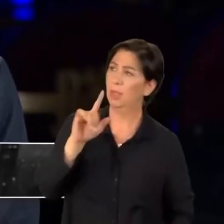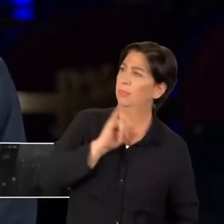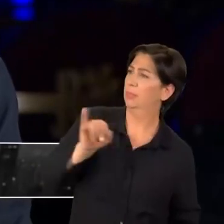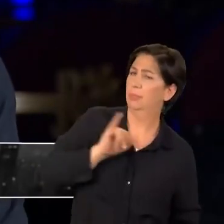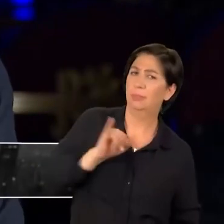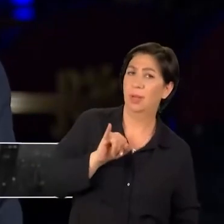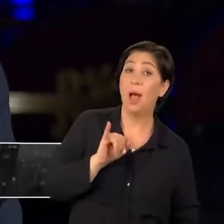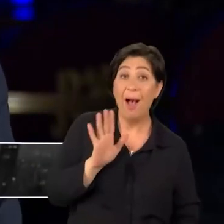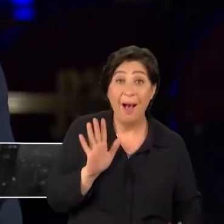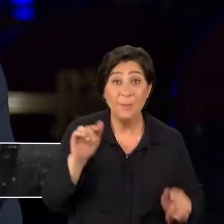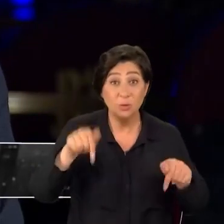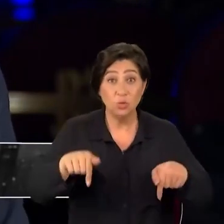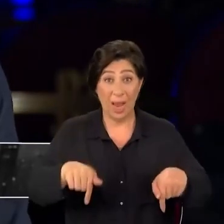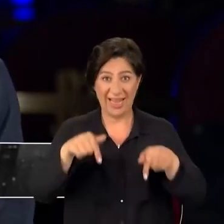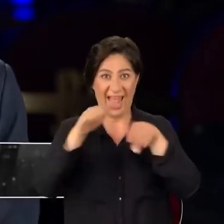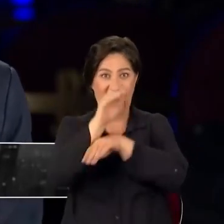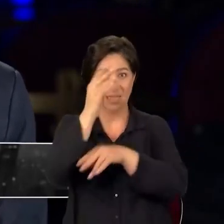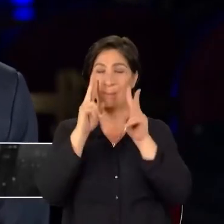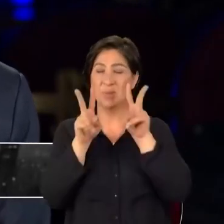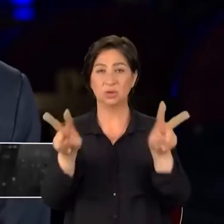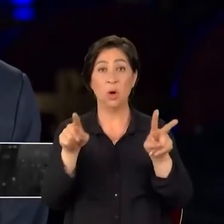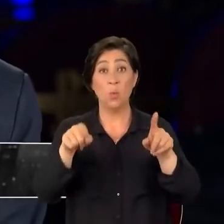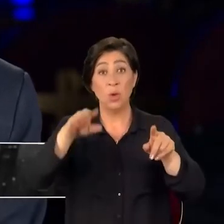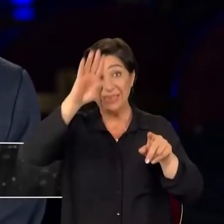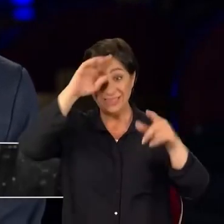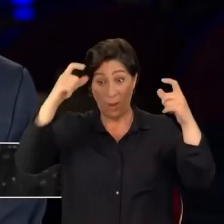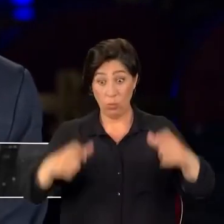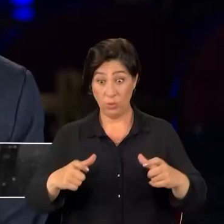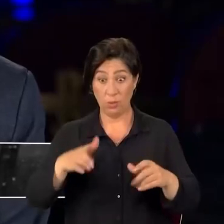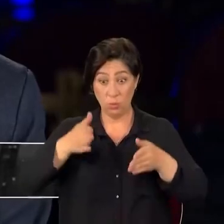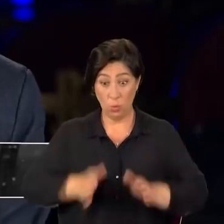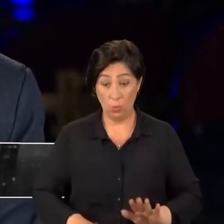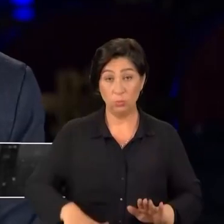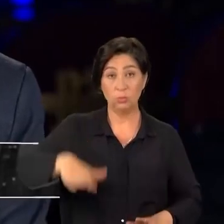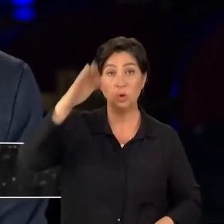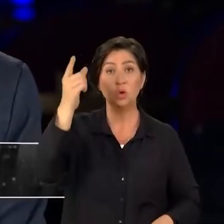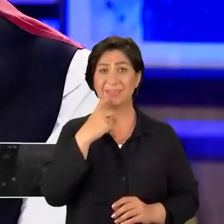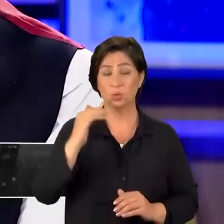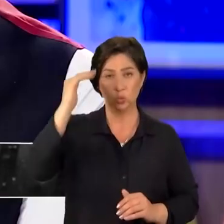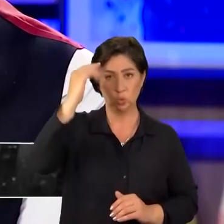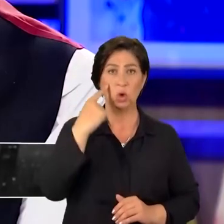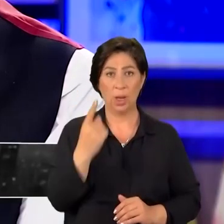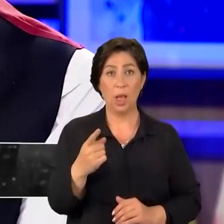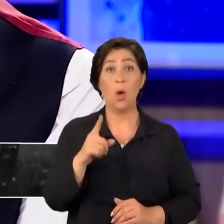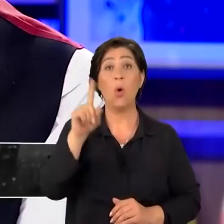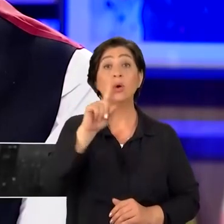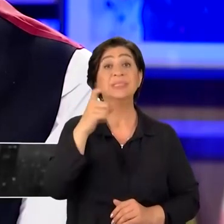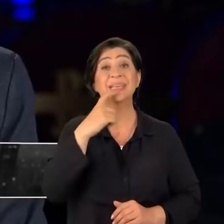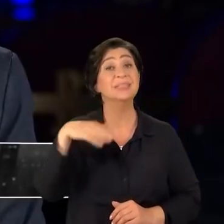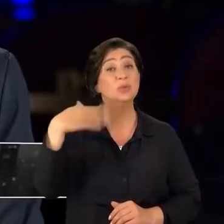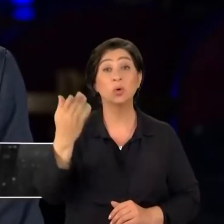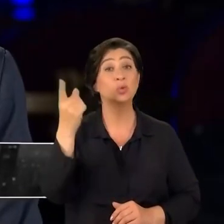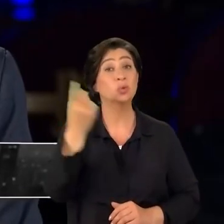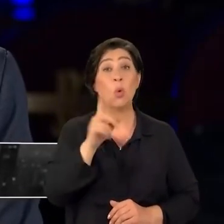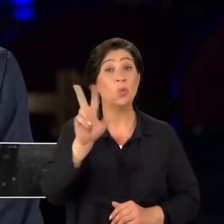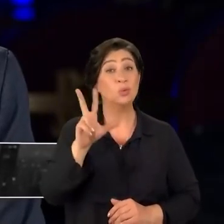Halbuki bugünün hayat ritminden bakınca bu metropolde doğup büyüyen çocuklar örneğin bugün %15'lerde, 10 sene sonra ama